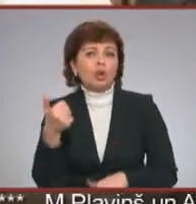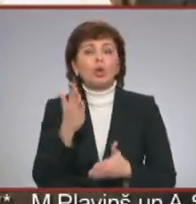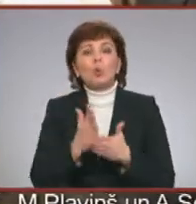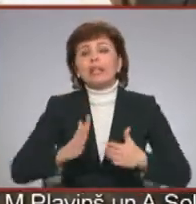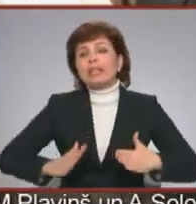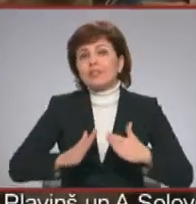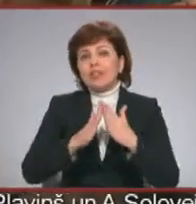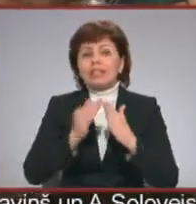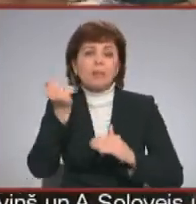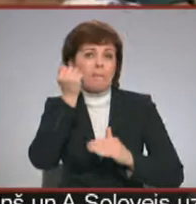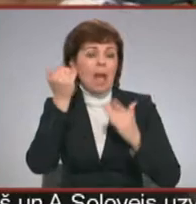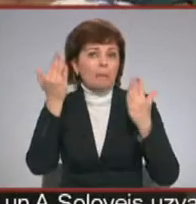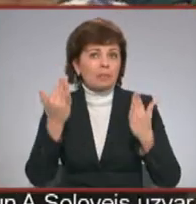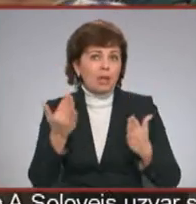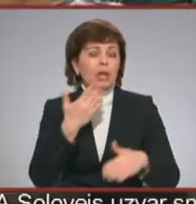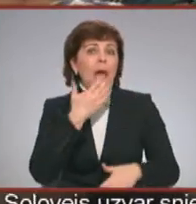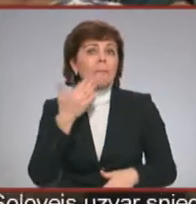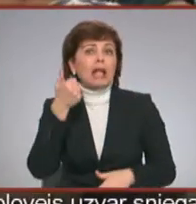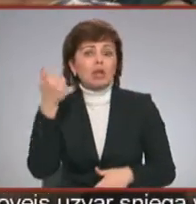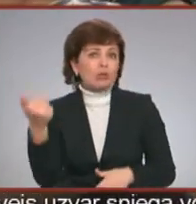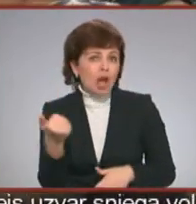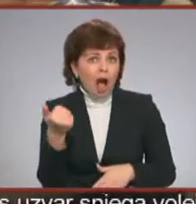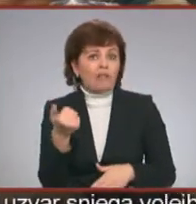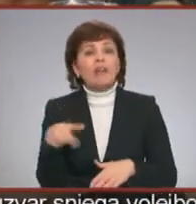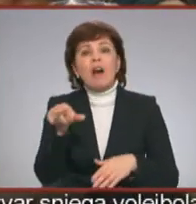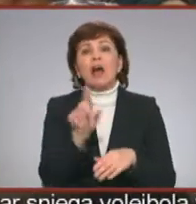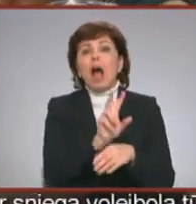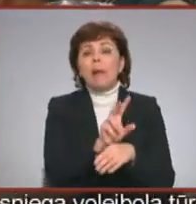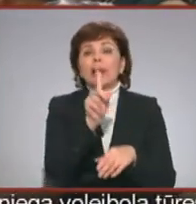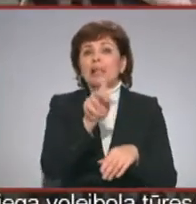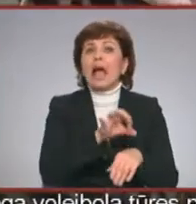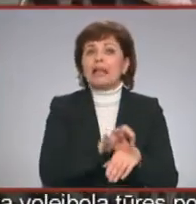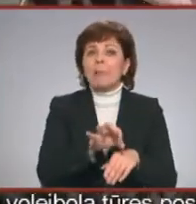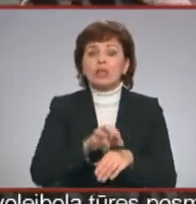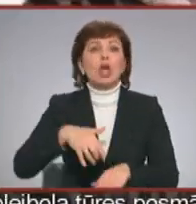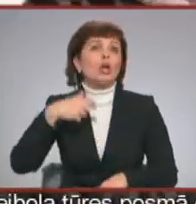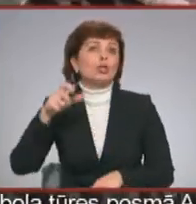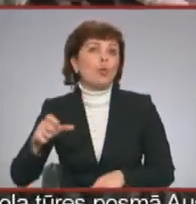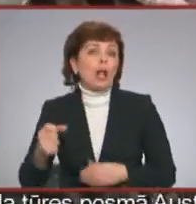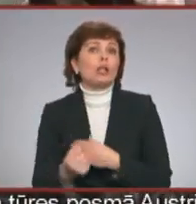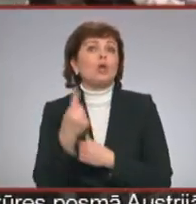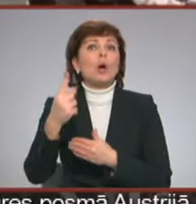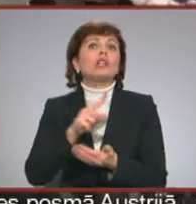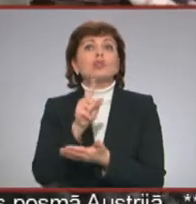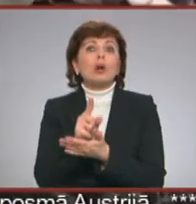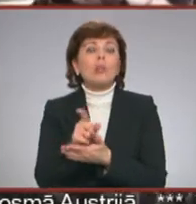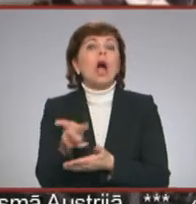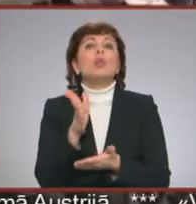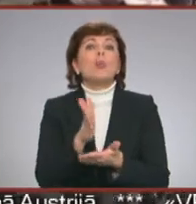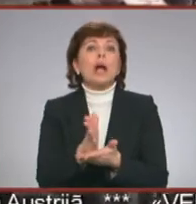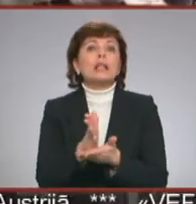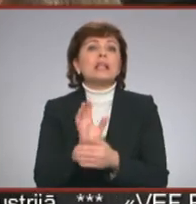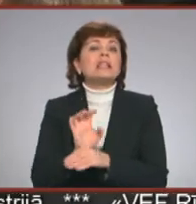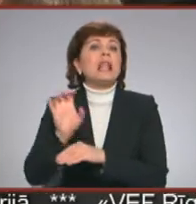piemiņas pasākums, taču pēdējos gados to galvenokārt apmeklē represētie un skolēni. Tāpēc rodas jautājums, kas notiks tad, kad